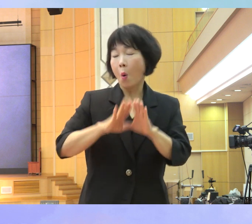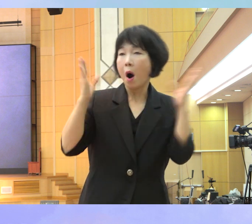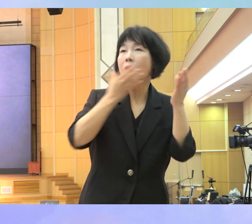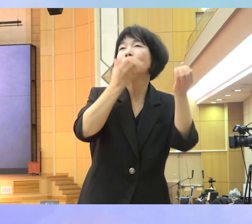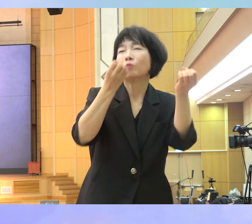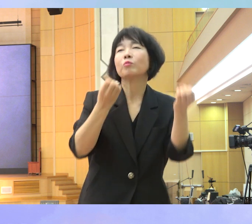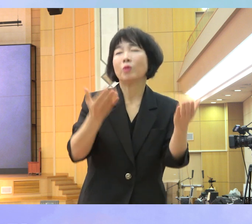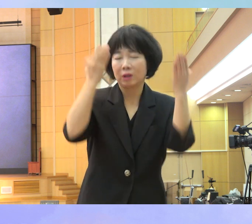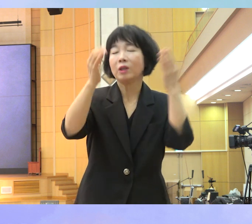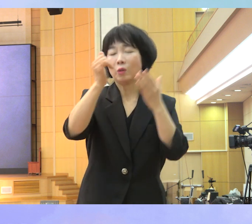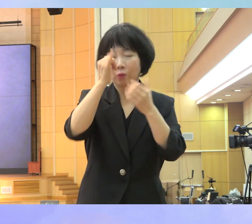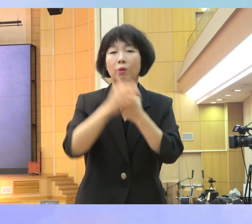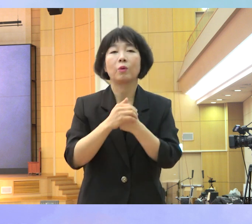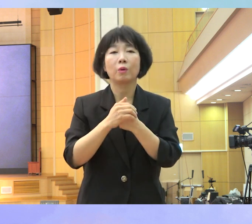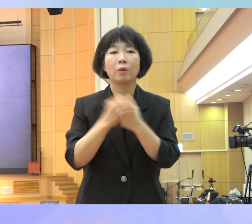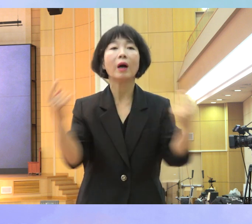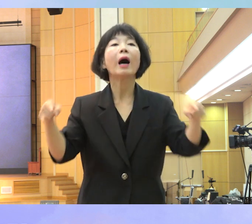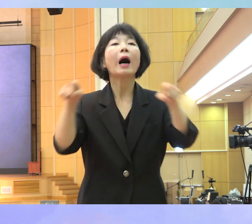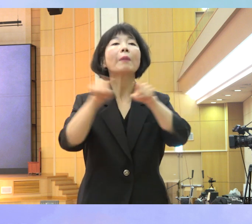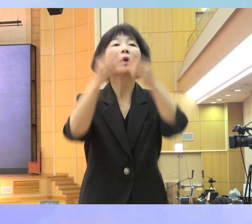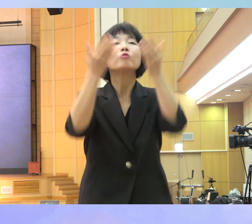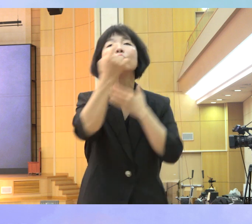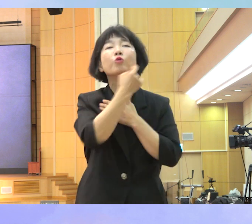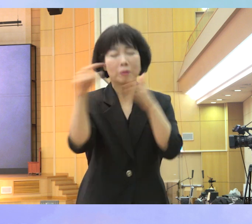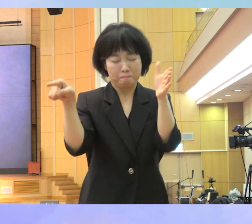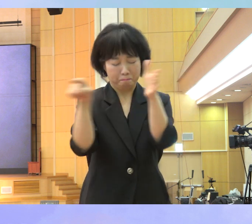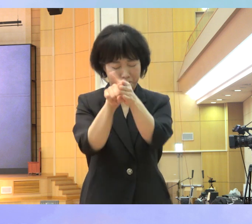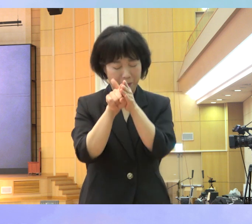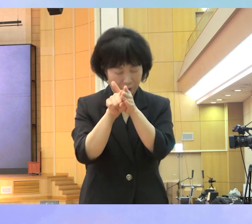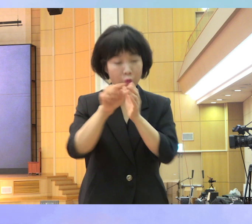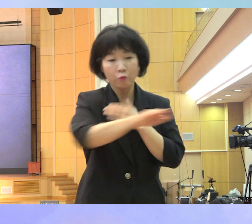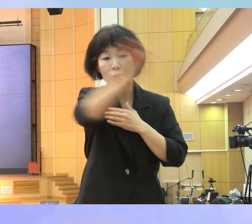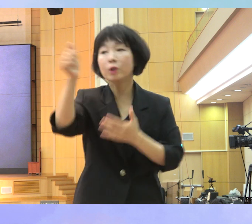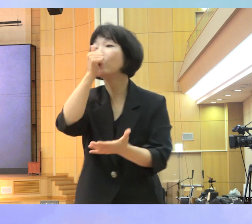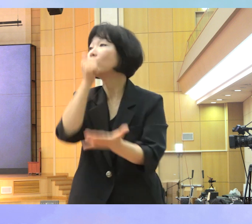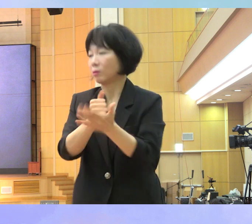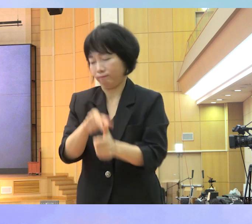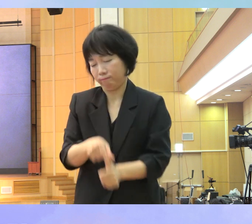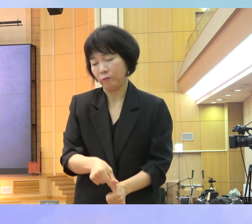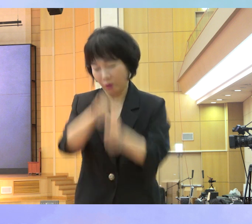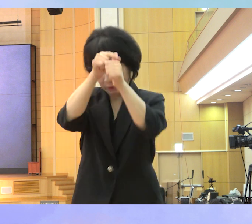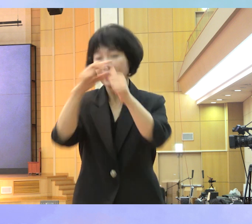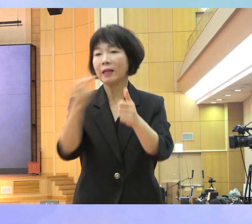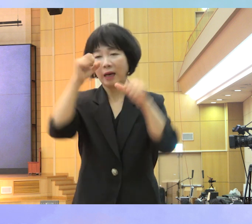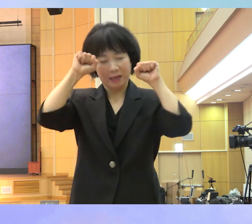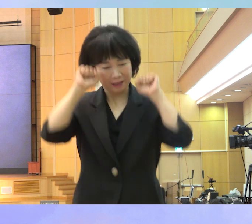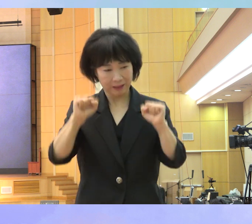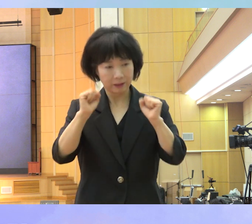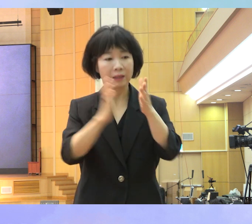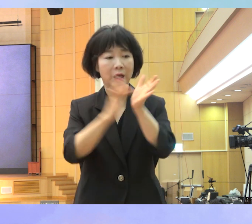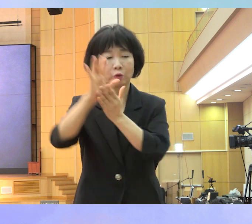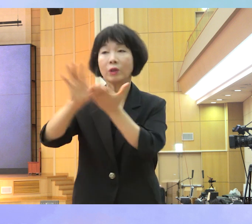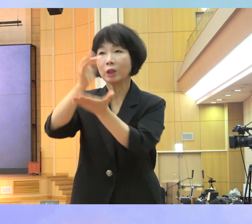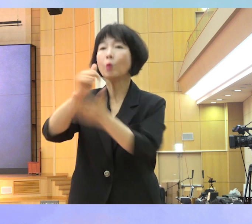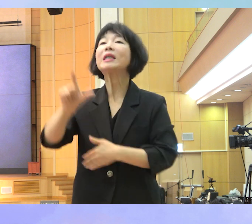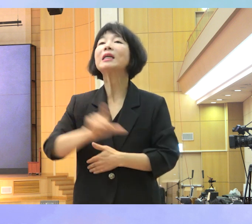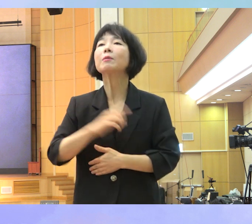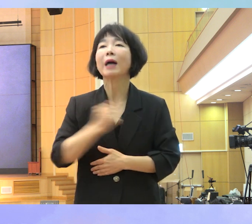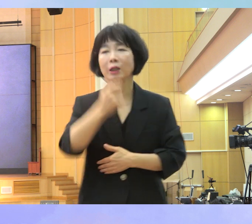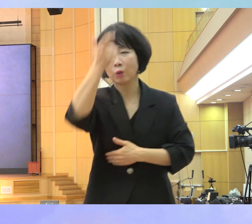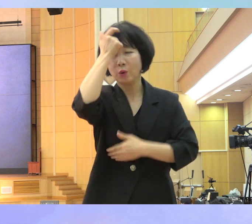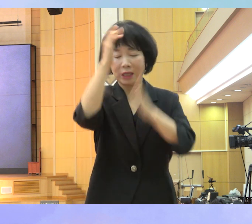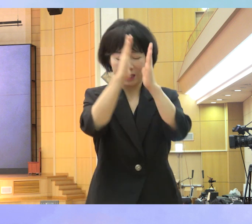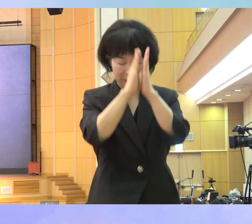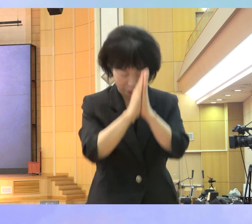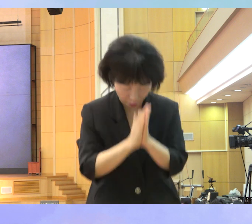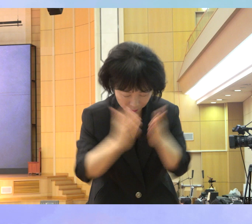수 있도록 우리 하나님 아버지 함께 일 줄 믿사옵고 우리를 죄에서 구원하신 살아계신 예수님의 이름으로 아버지 하나님께